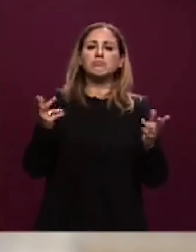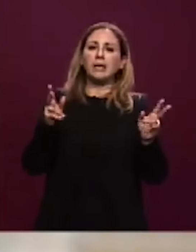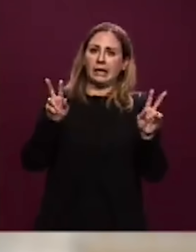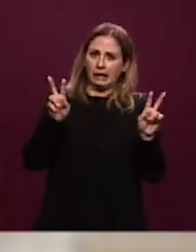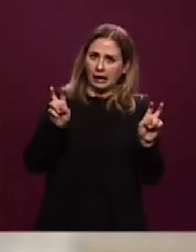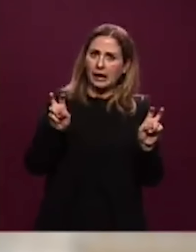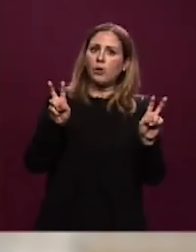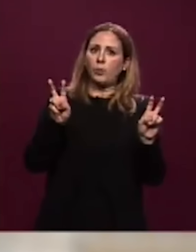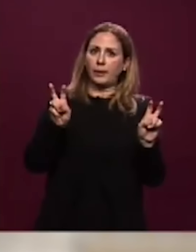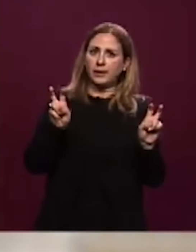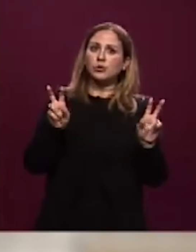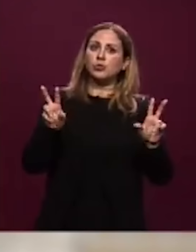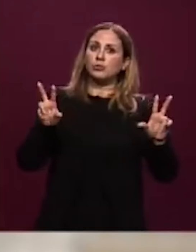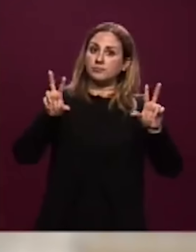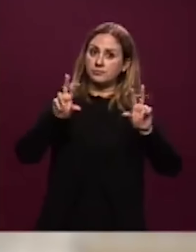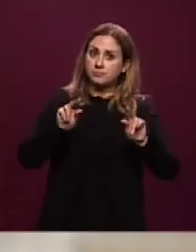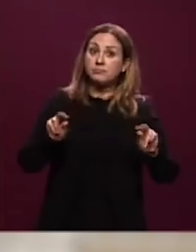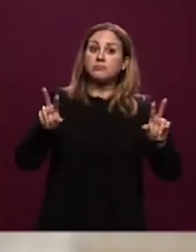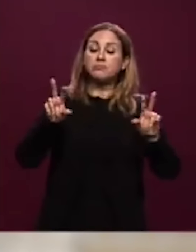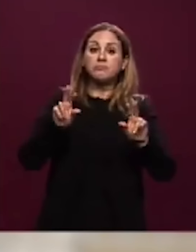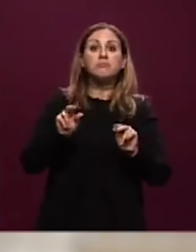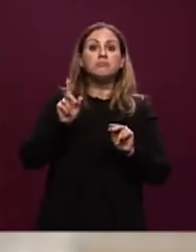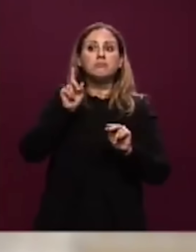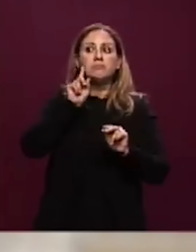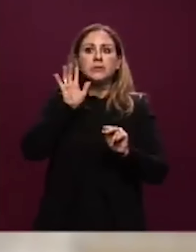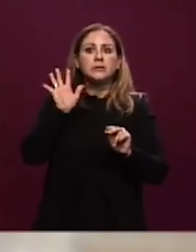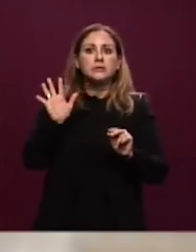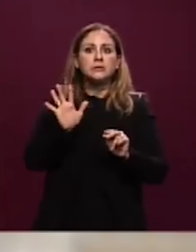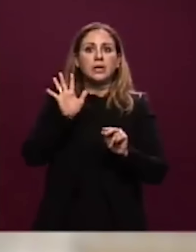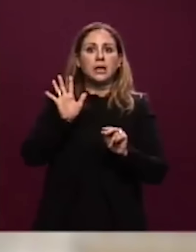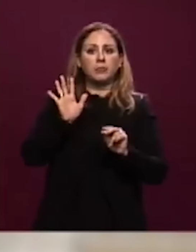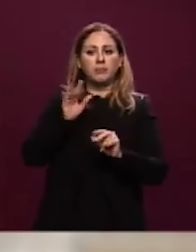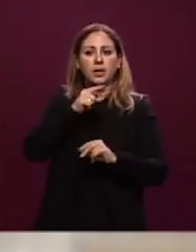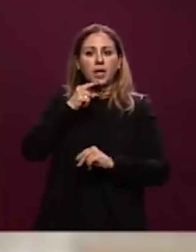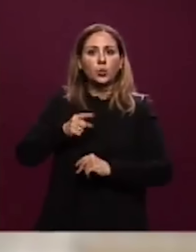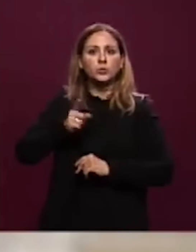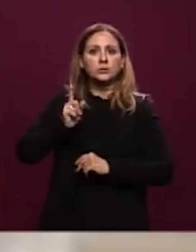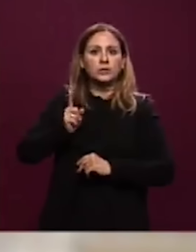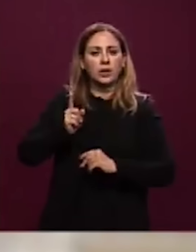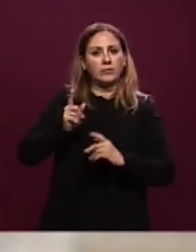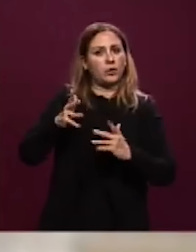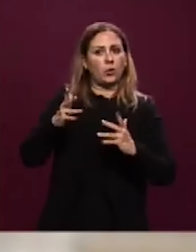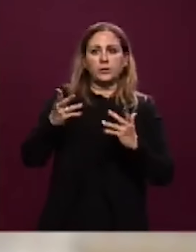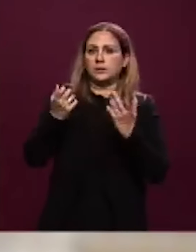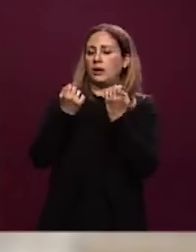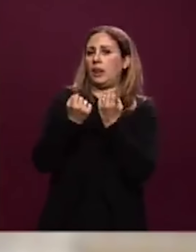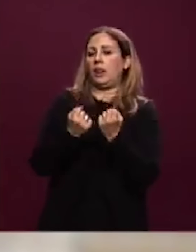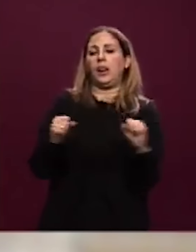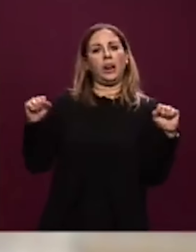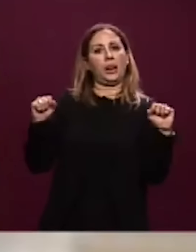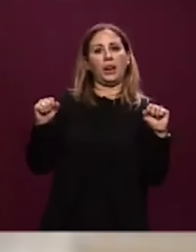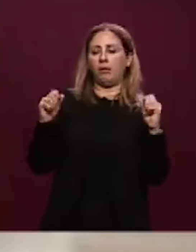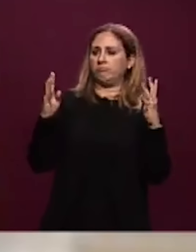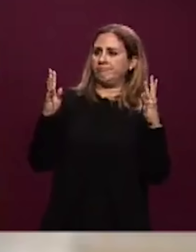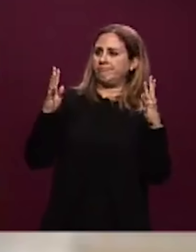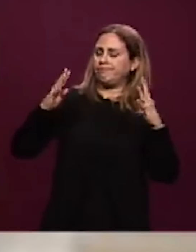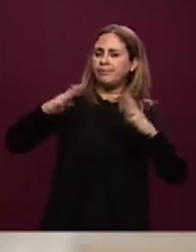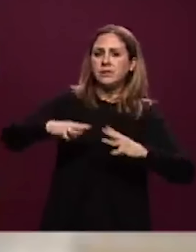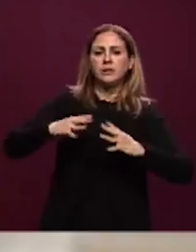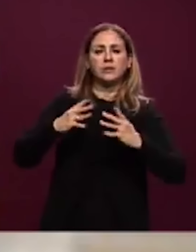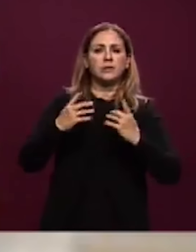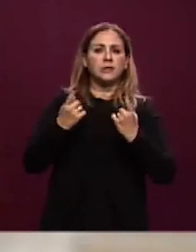l'argomentazione che la Russia stava crollando, prima militarmente, poi